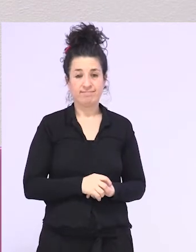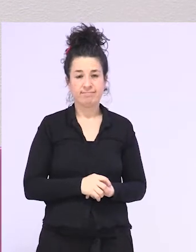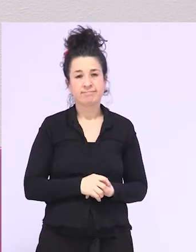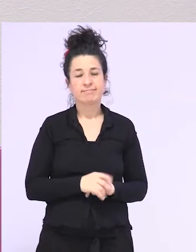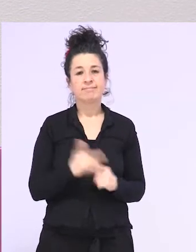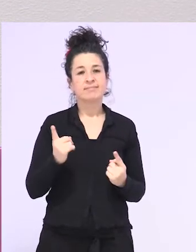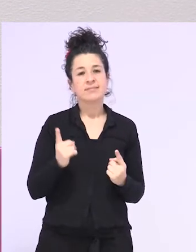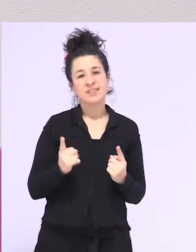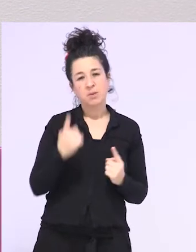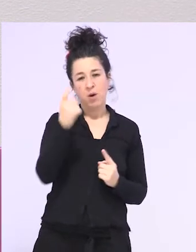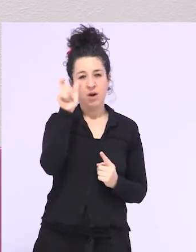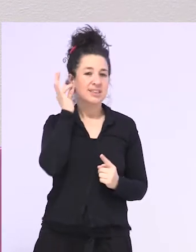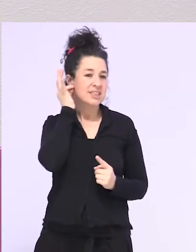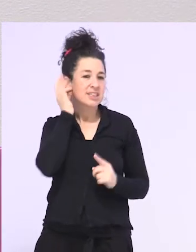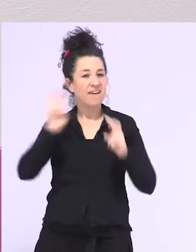Sexu harremanak bilatzen dituna,